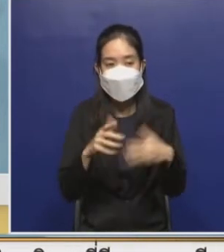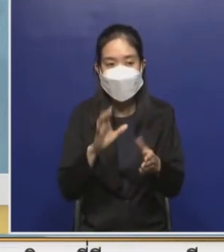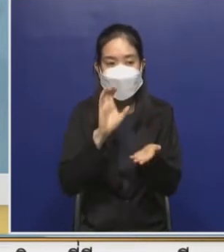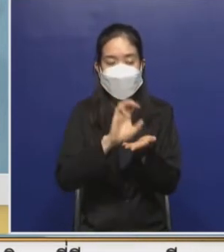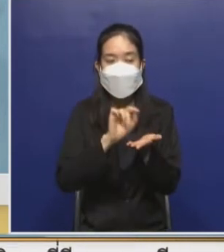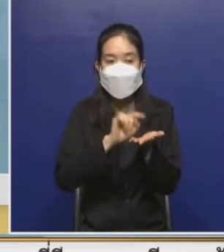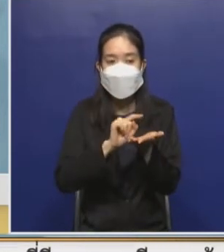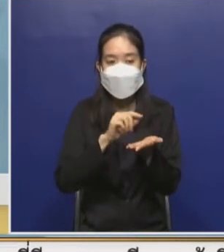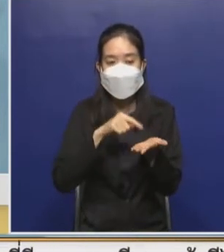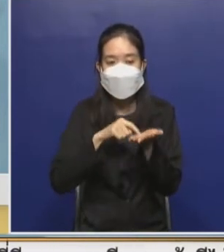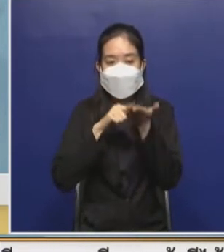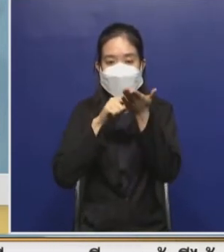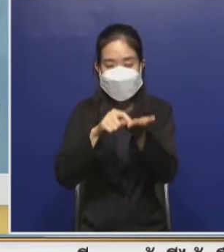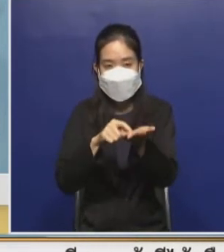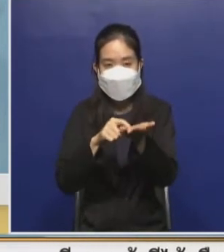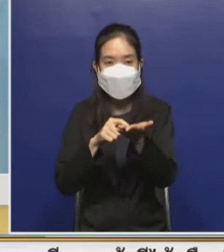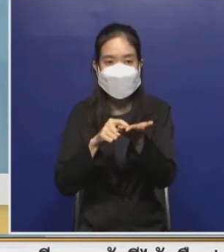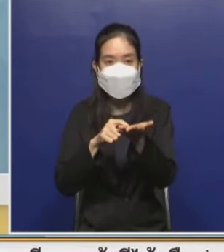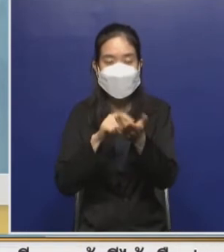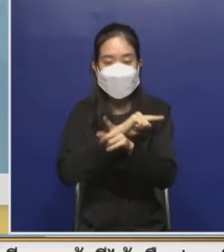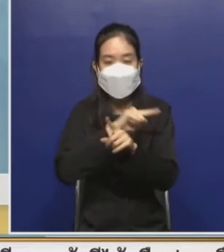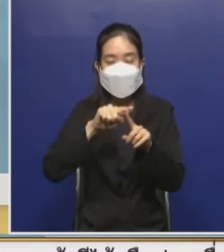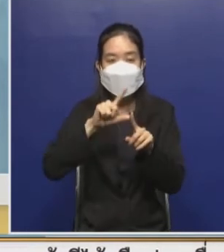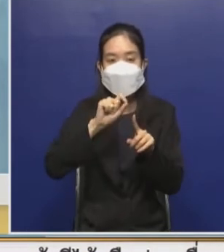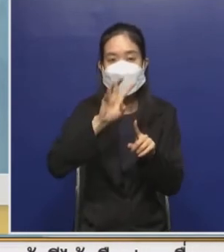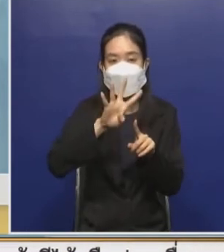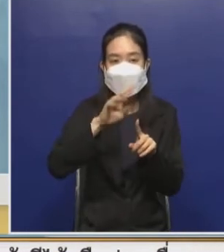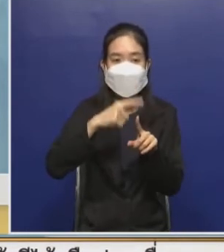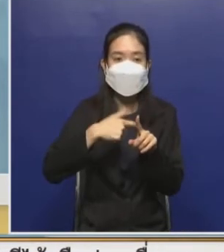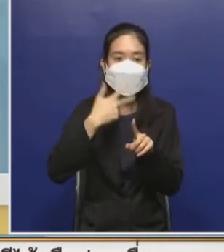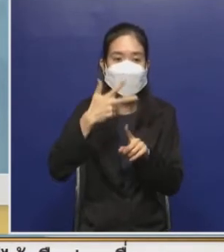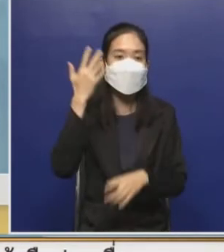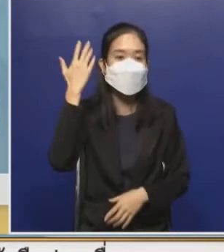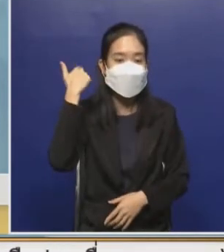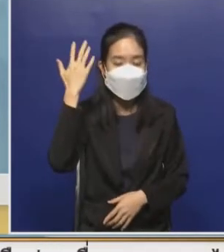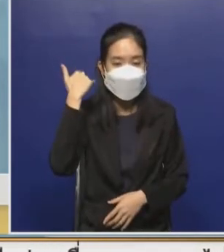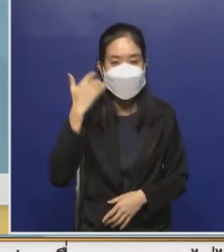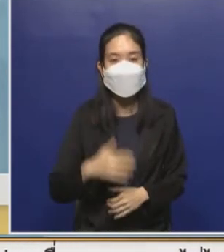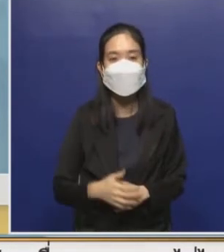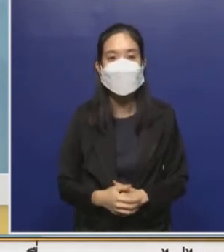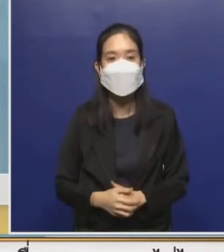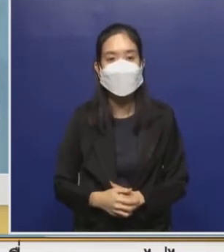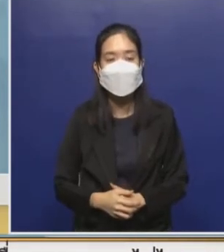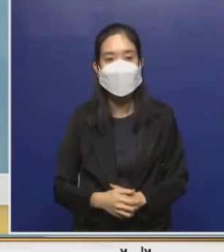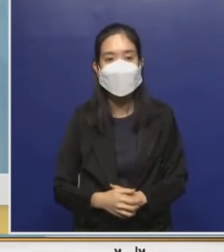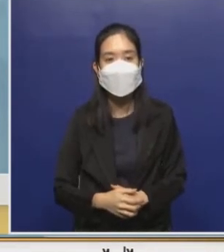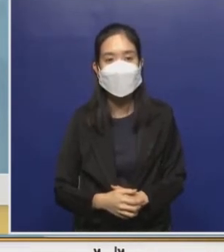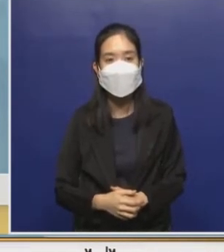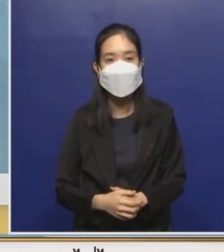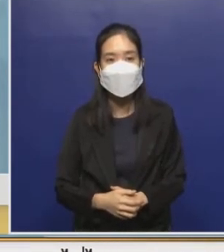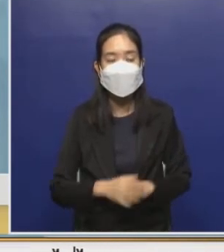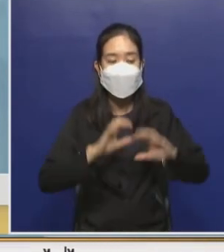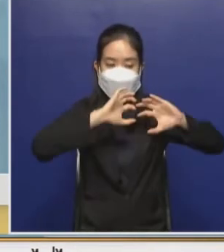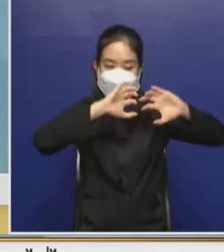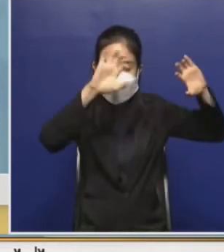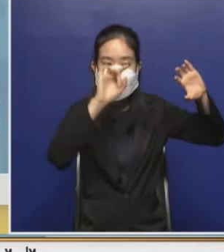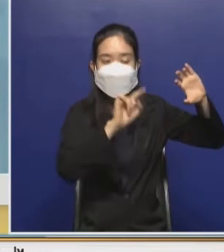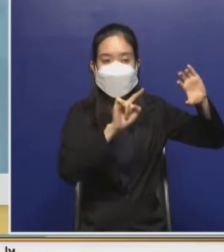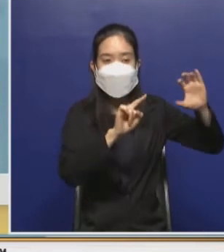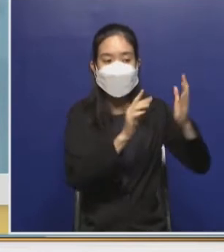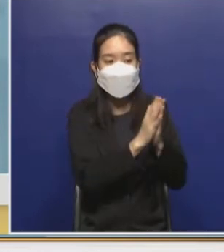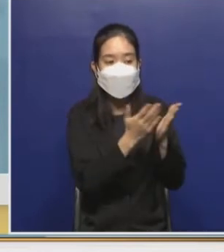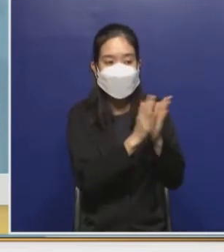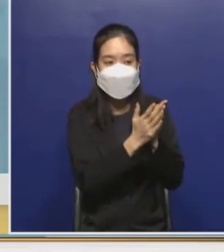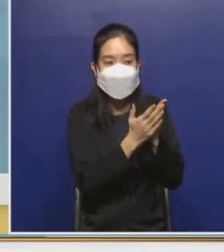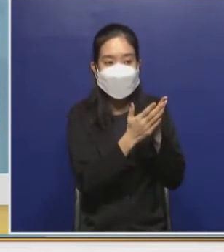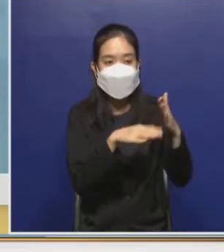หนึสือ ขอความเหนเมอย่สู่รรชการเมอวที่ 24 มีนาคมขอให้หนวยรชการตอบพายในวัที่ 30